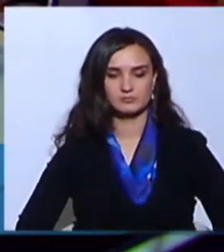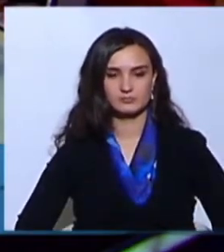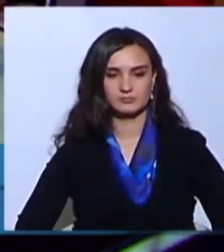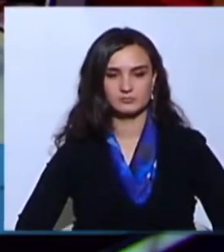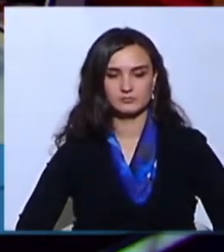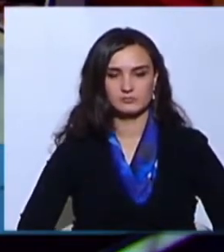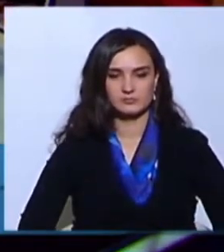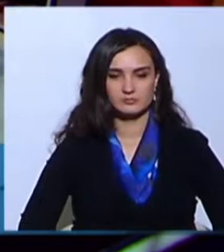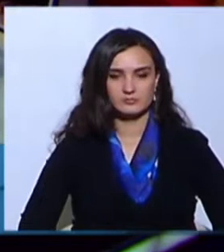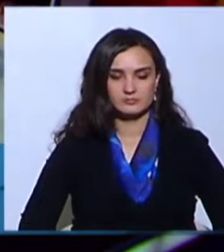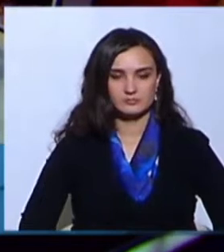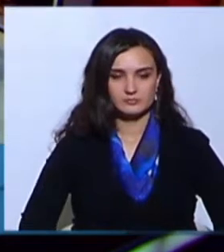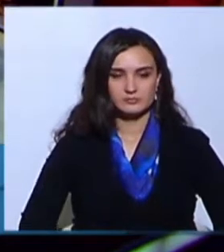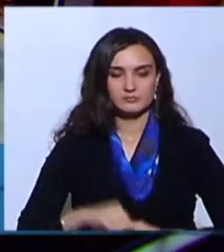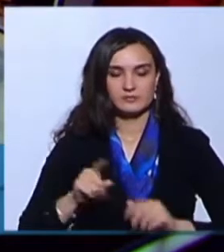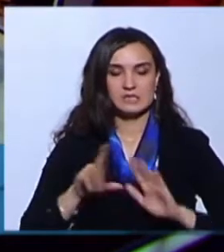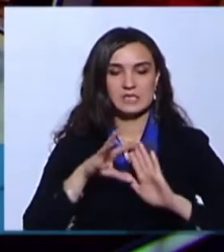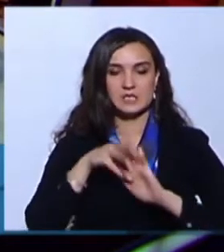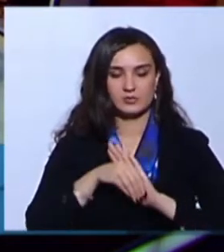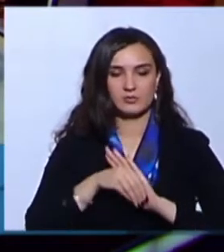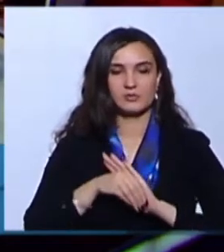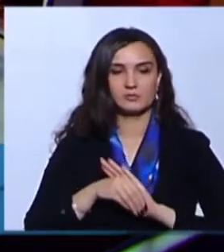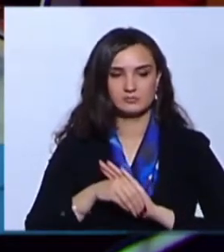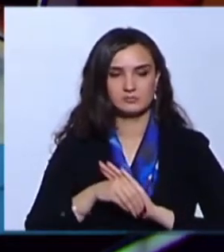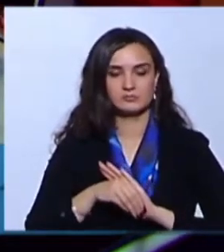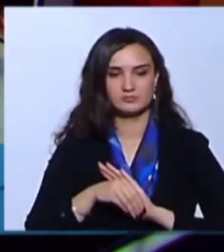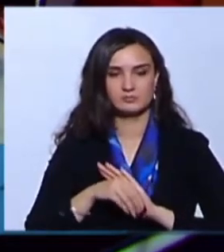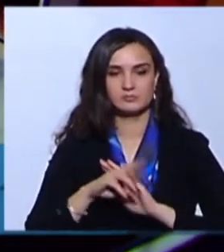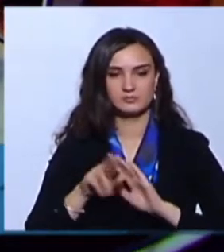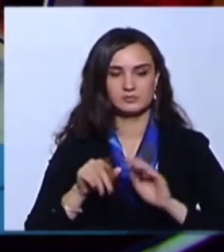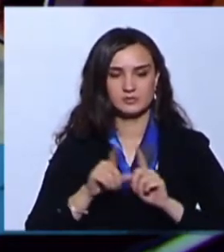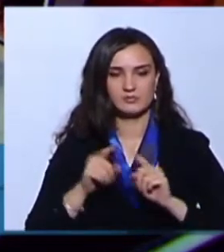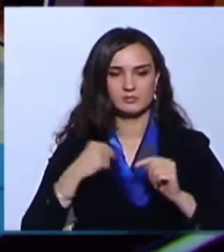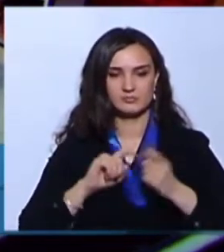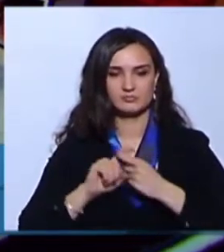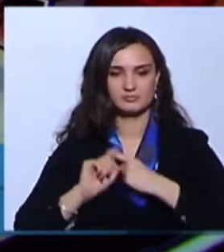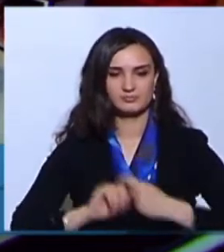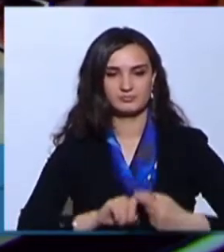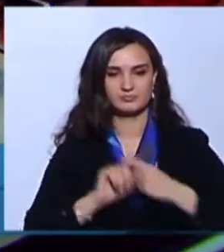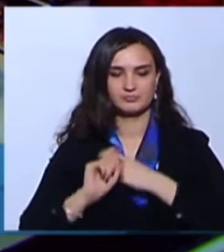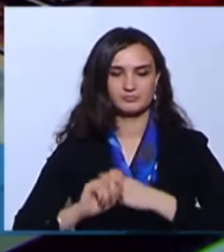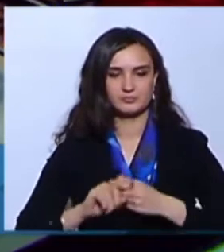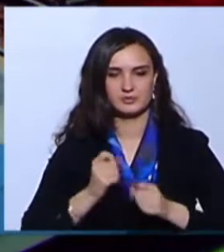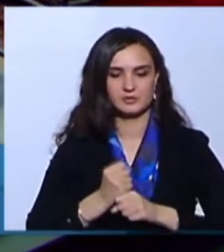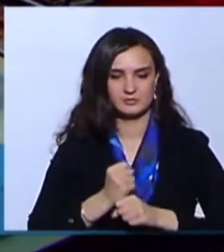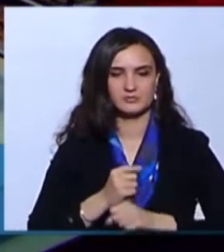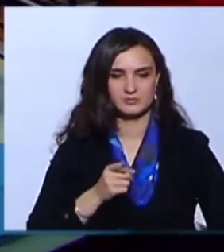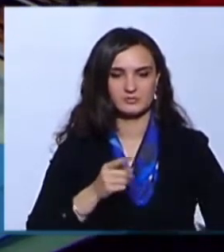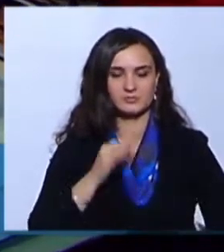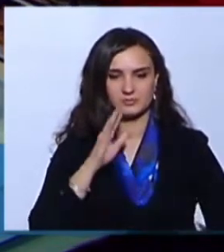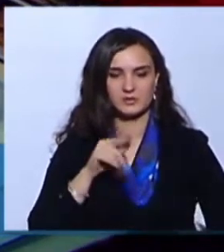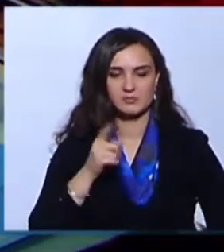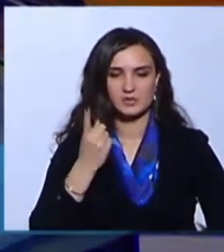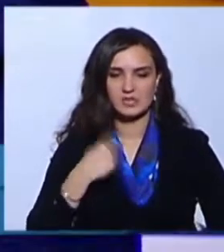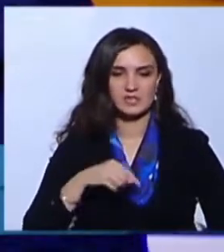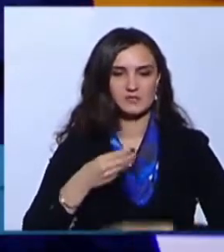აქვს ასეთ შემთხვევაში ის ერთვება მის გენომში ის გამრავლებას იწყებს და ქსეროქსი აი წაღადელი მაგალითი ქსეროქსი გარანტირებული მე იმის